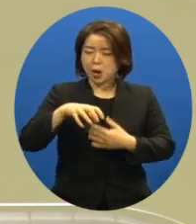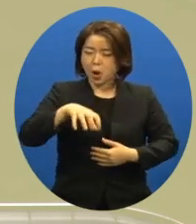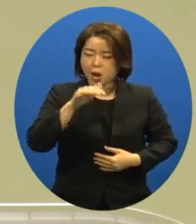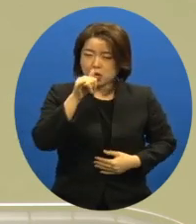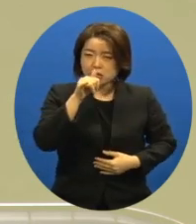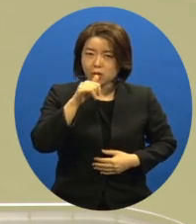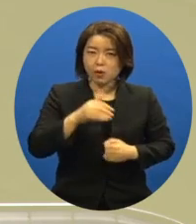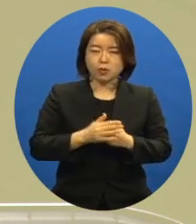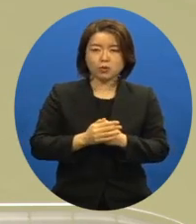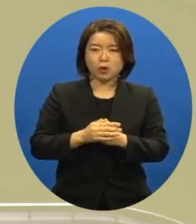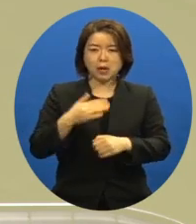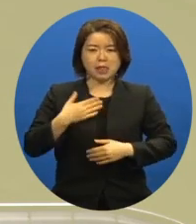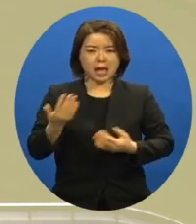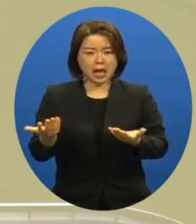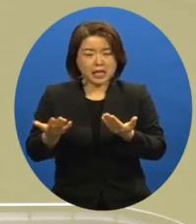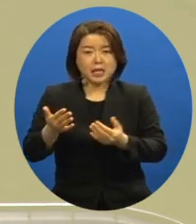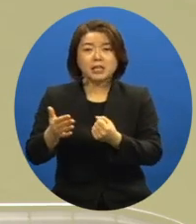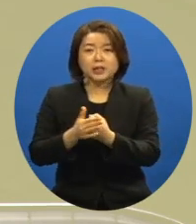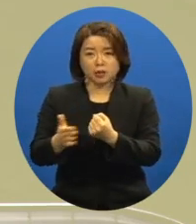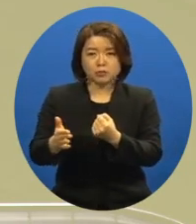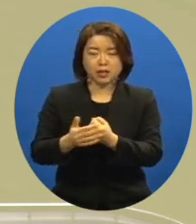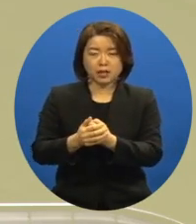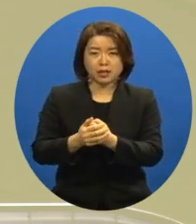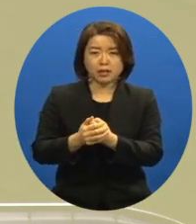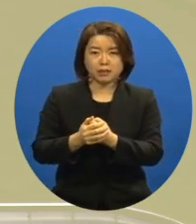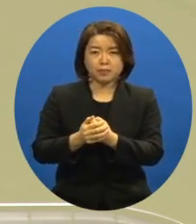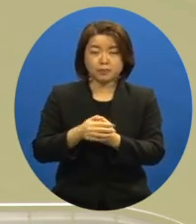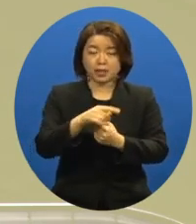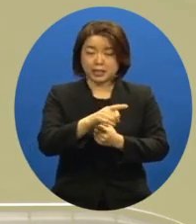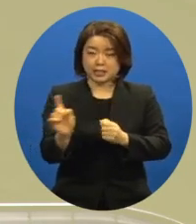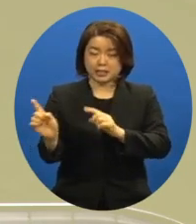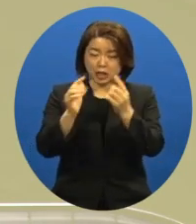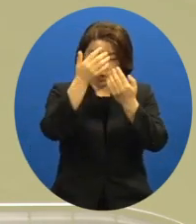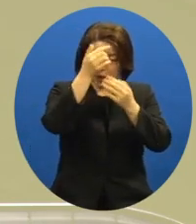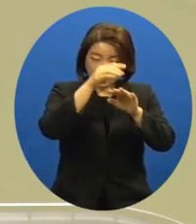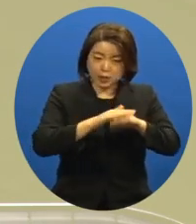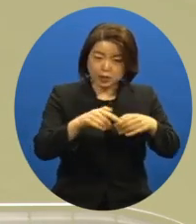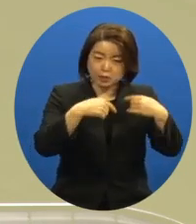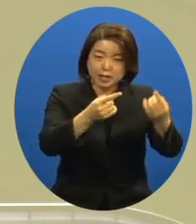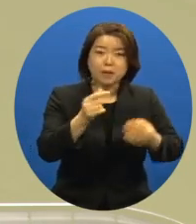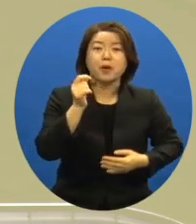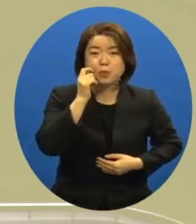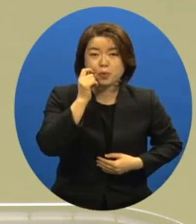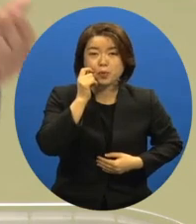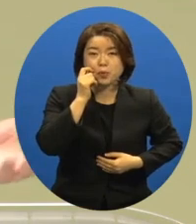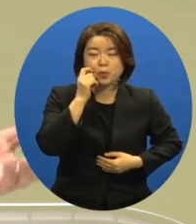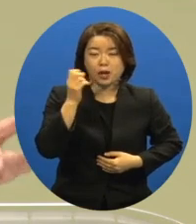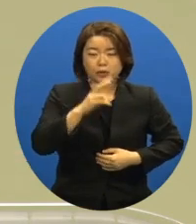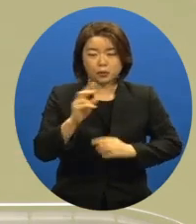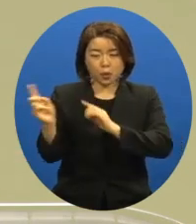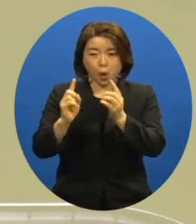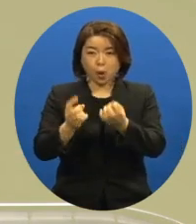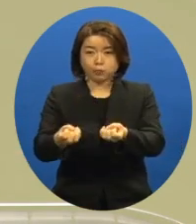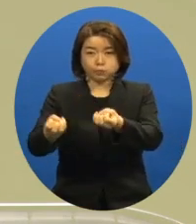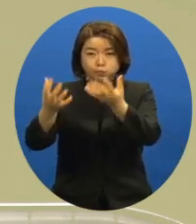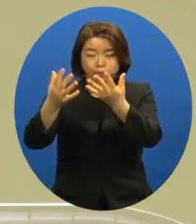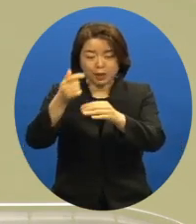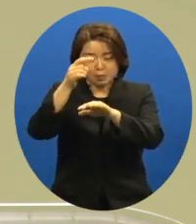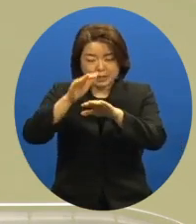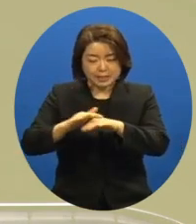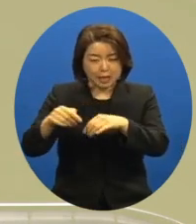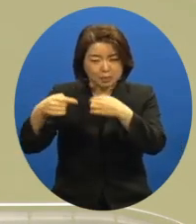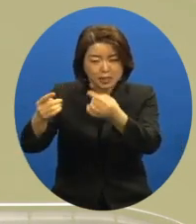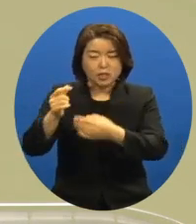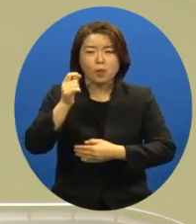또는 하고 있는 일 때문에 이런 집회에 참여할 수 없고 또는 부활절 예배에 참여할 수 없었던